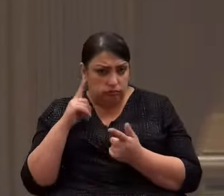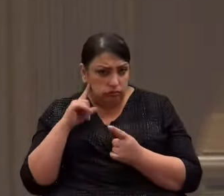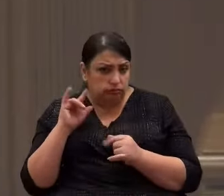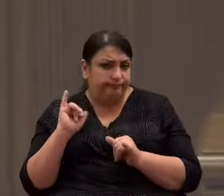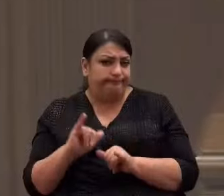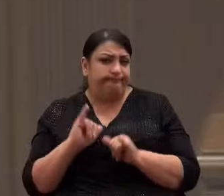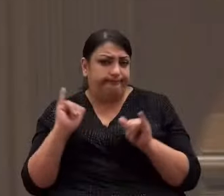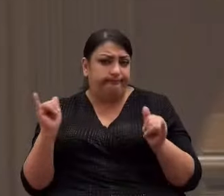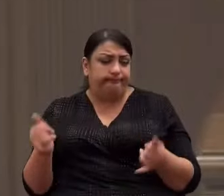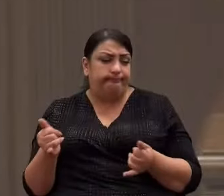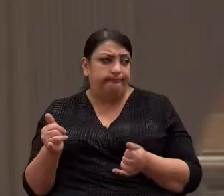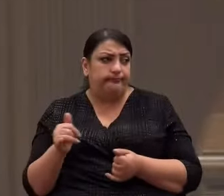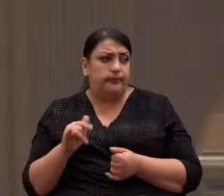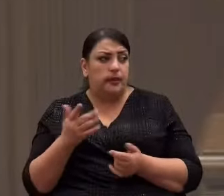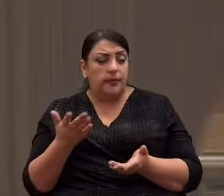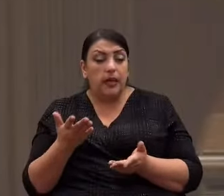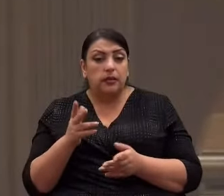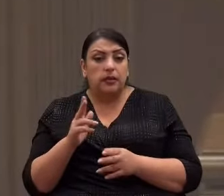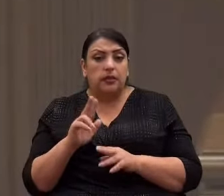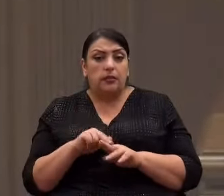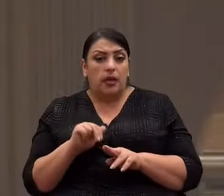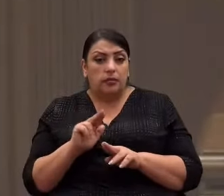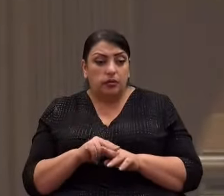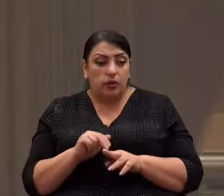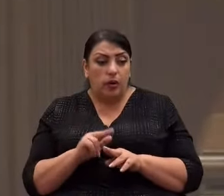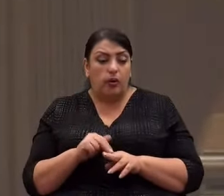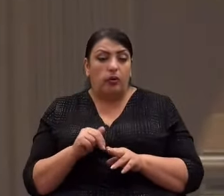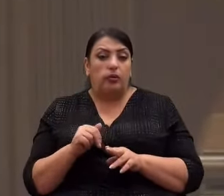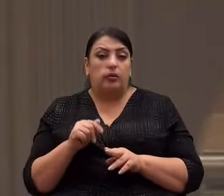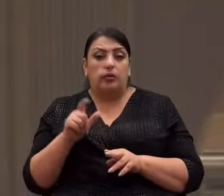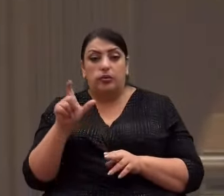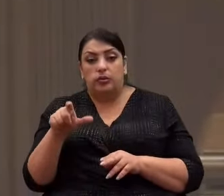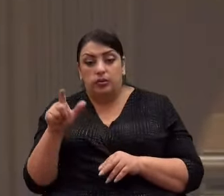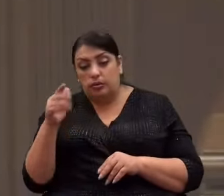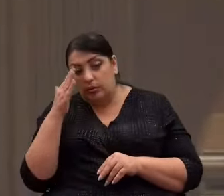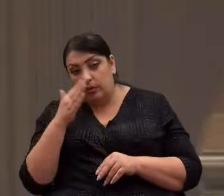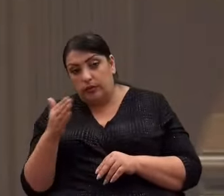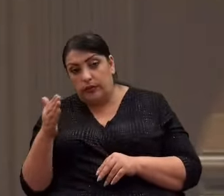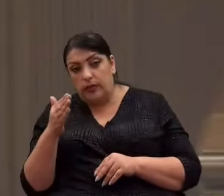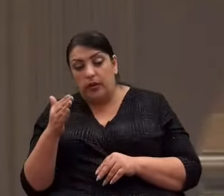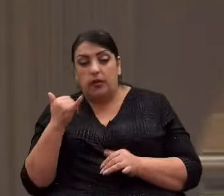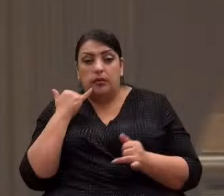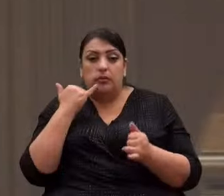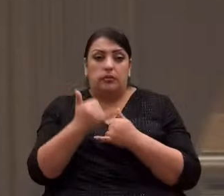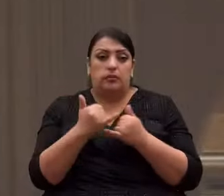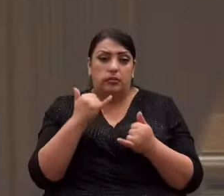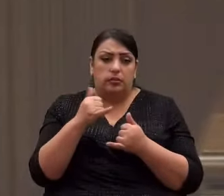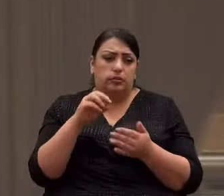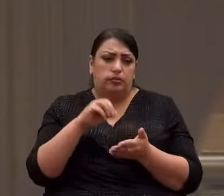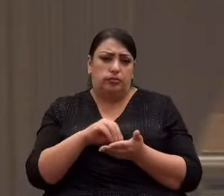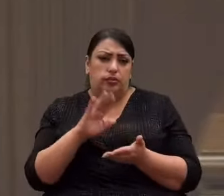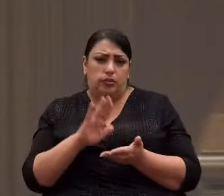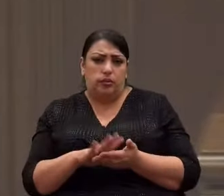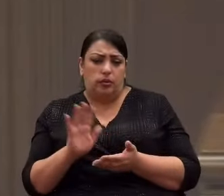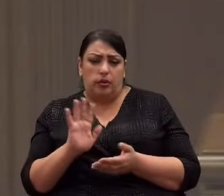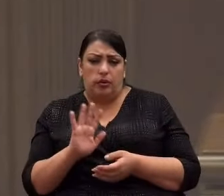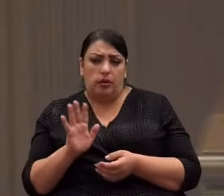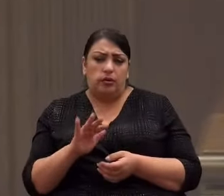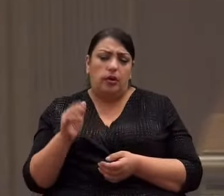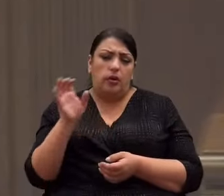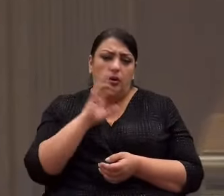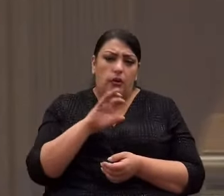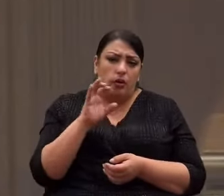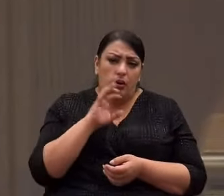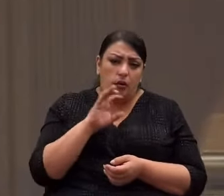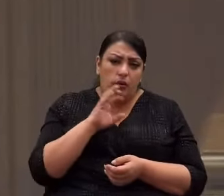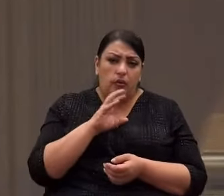հաճախ ոստիկանությունը քաղաքացիների կողմից ահազանգերը չի գրանցում, նույն գողության, հա, կողոպուտի